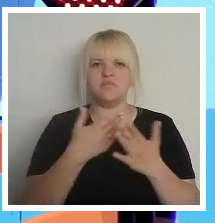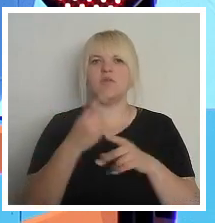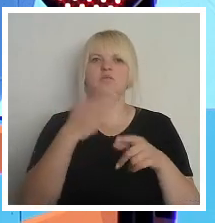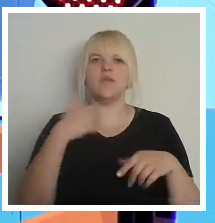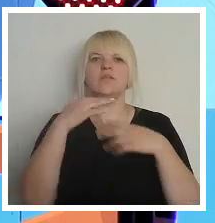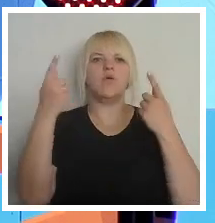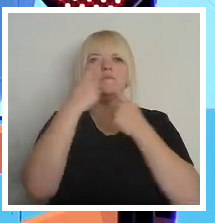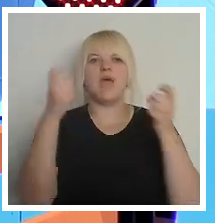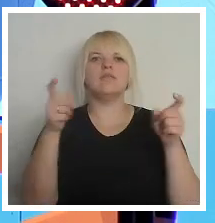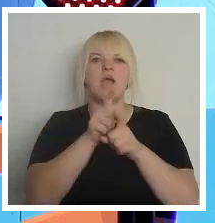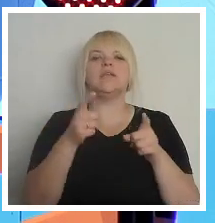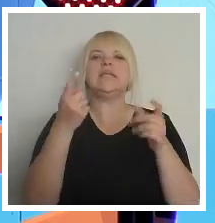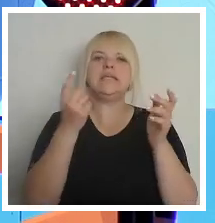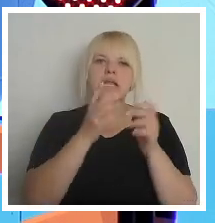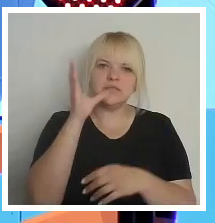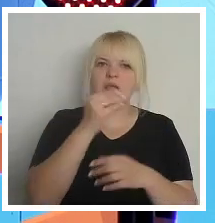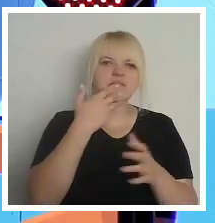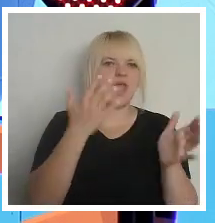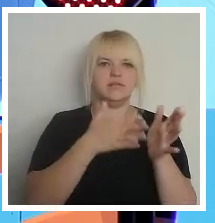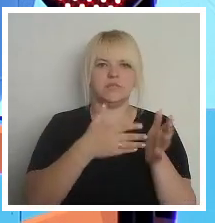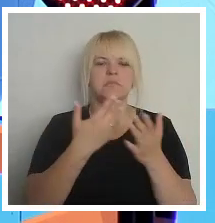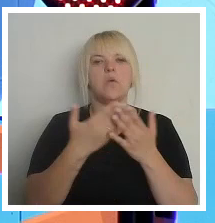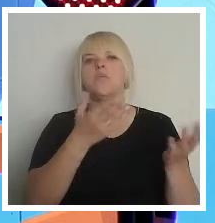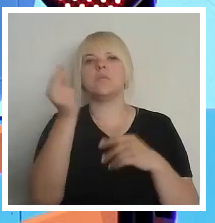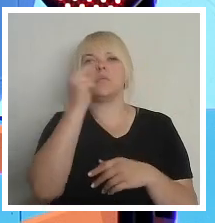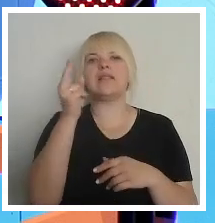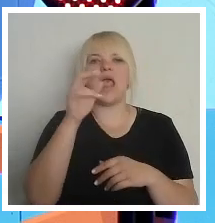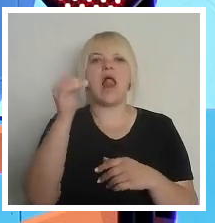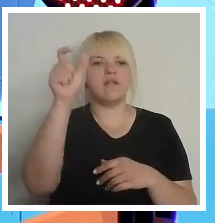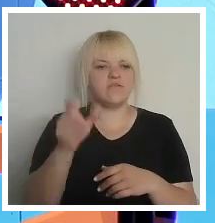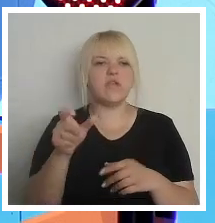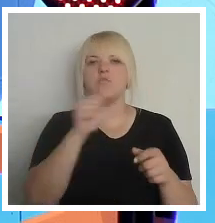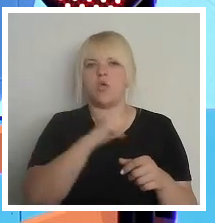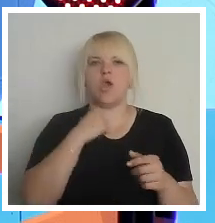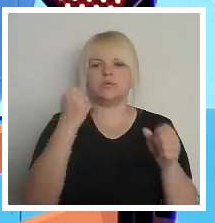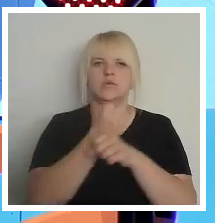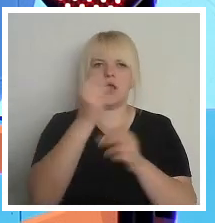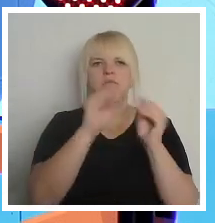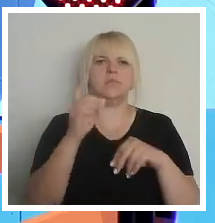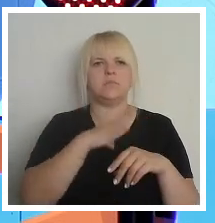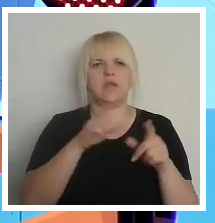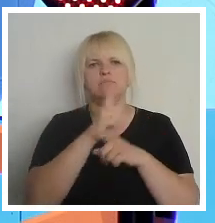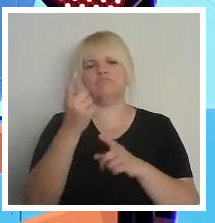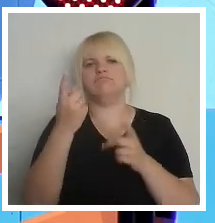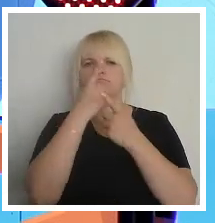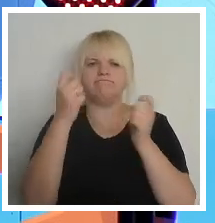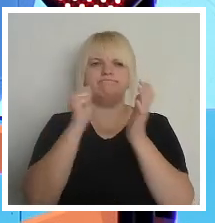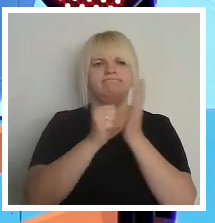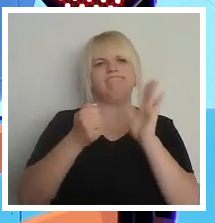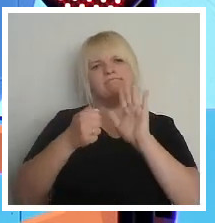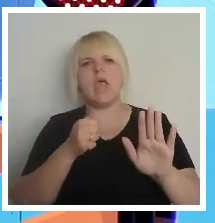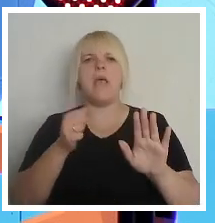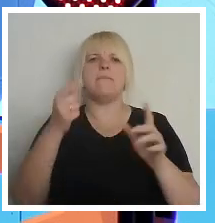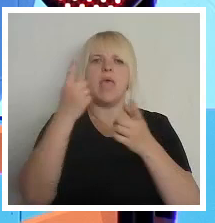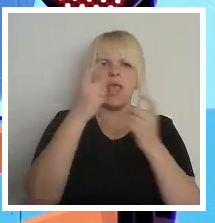ir neizmantoti. Un kur mēs mācāmies, nu, Delfi gadījumā mēs paši gatavojam, mums ir bijis podkasts par mēdījiem, mums būs jauns podkasts, mums ir